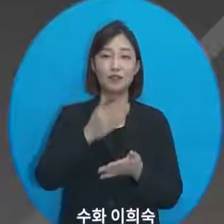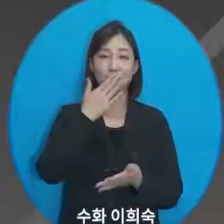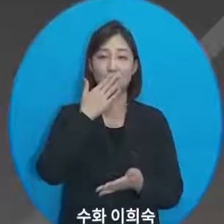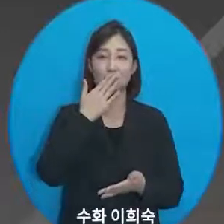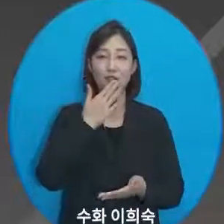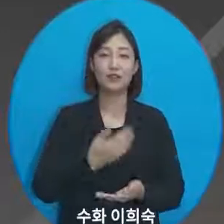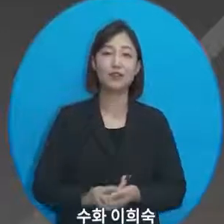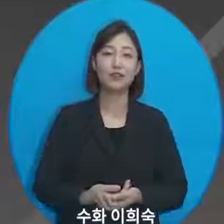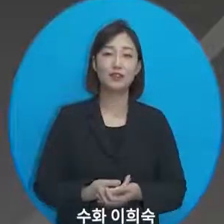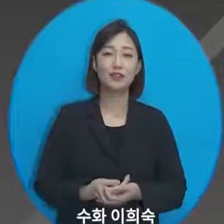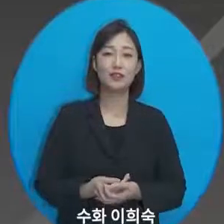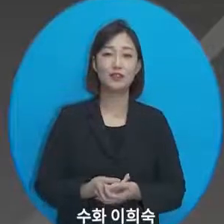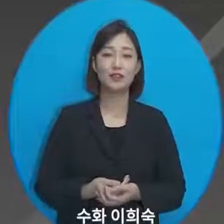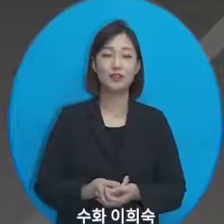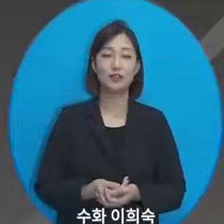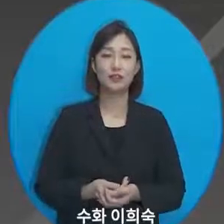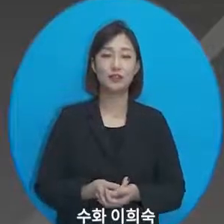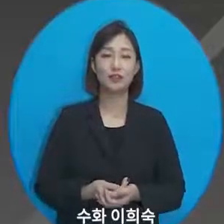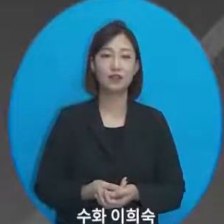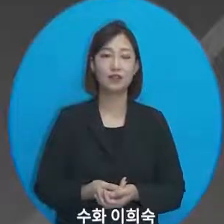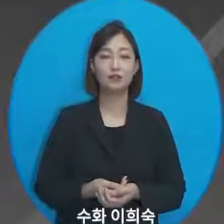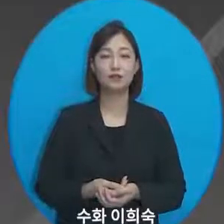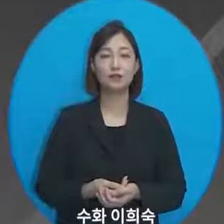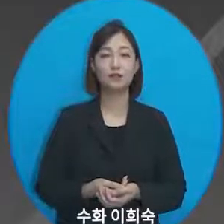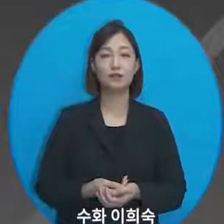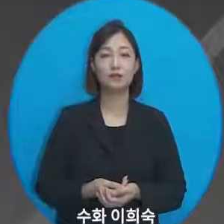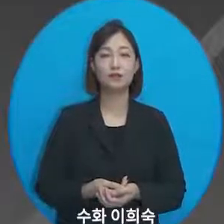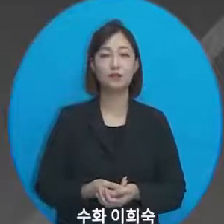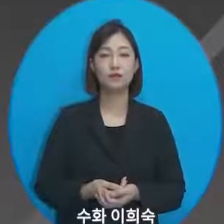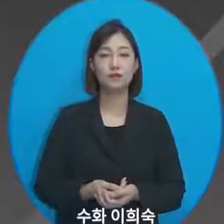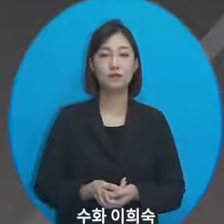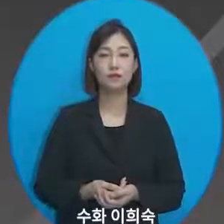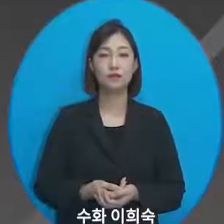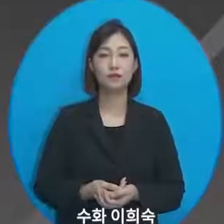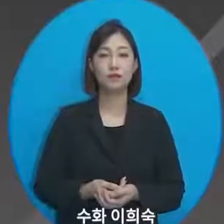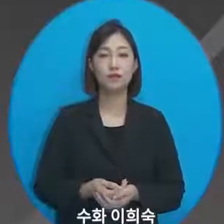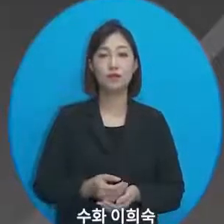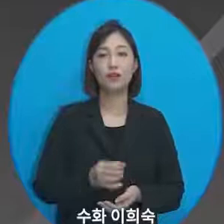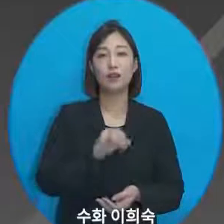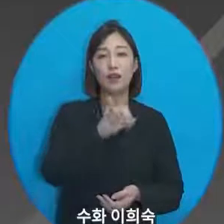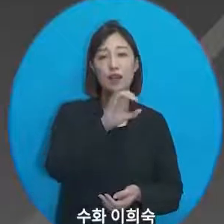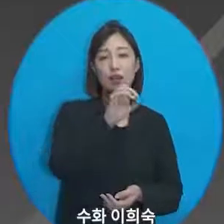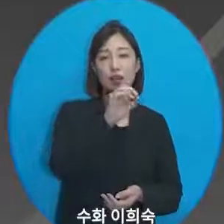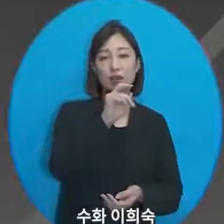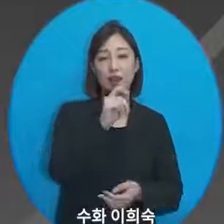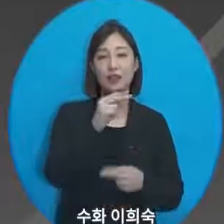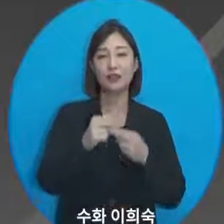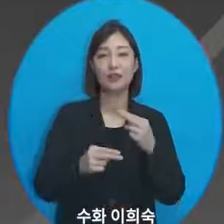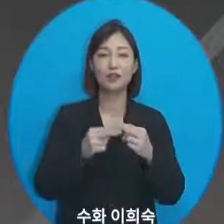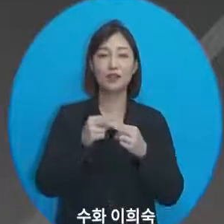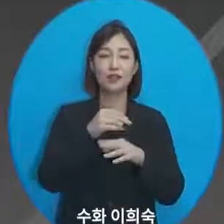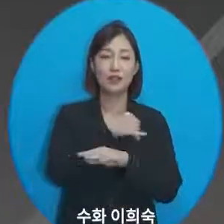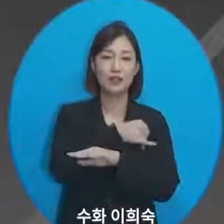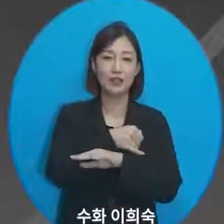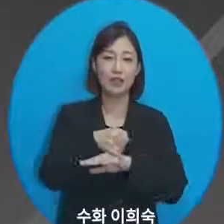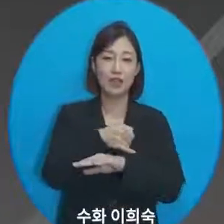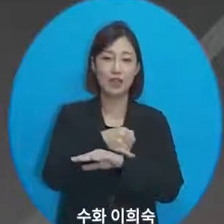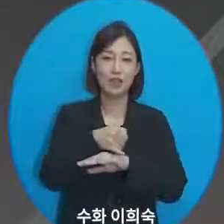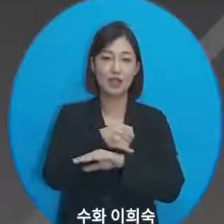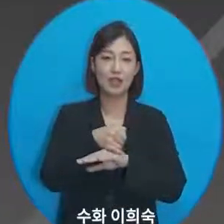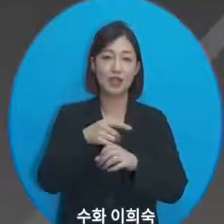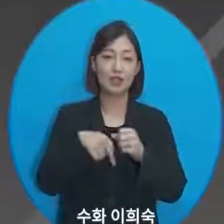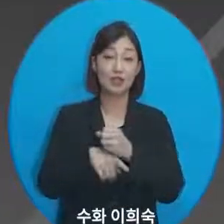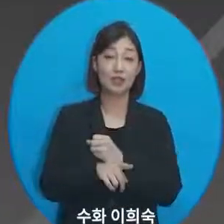또한 제공하고 있습니다. 또한 IoT와 이제 유니버셜 디자인에서